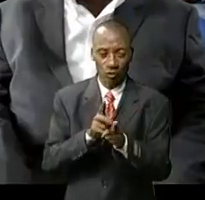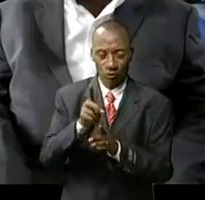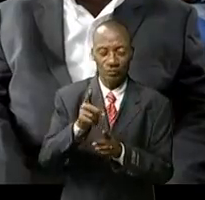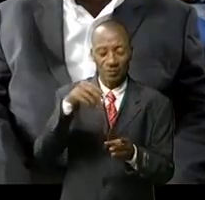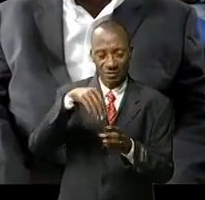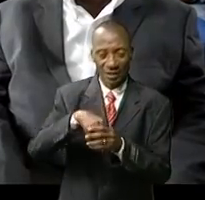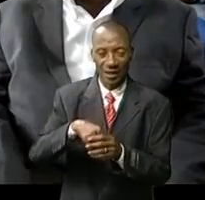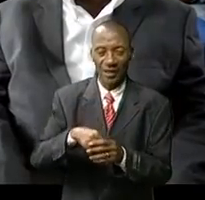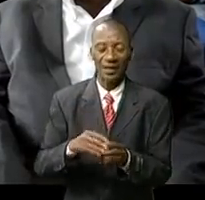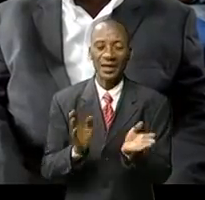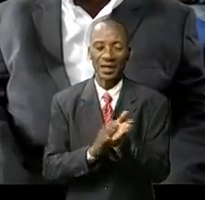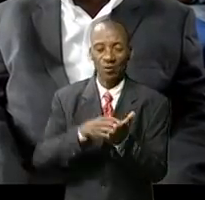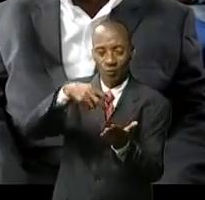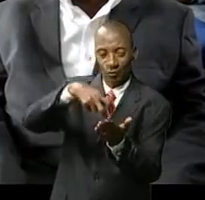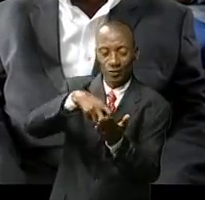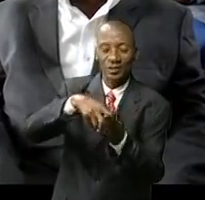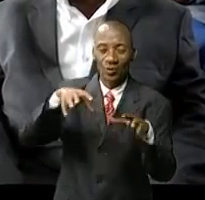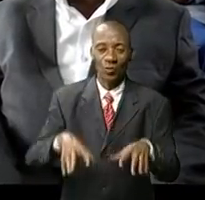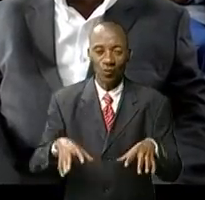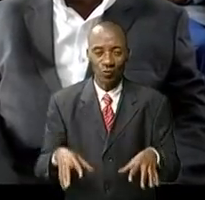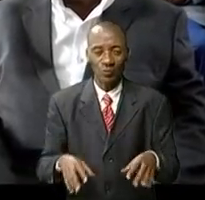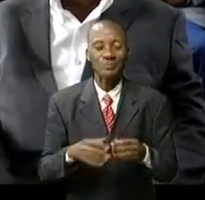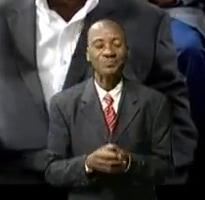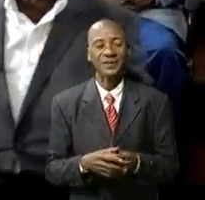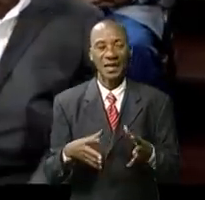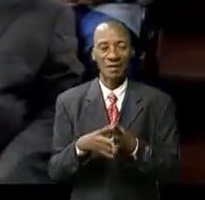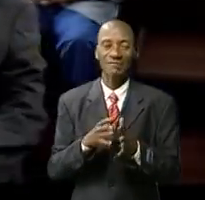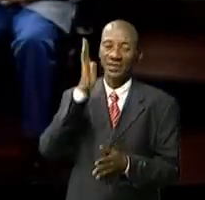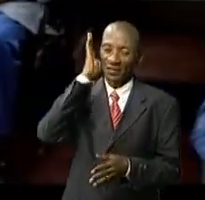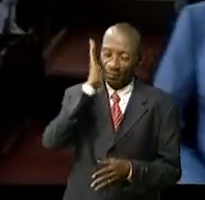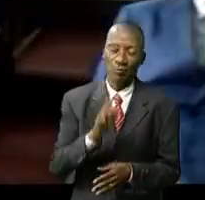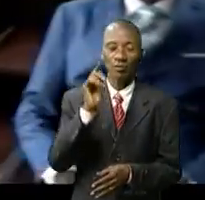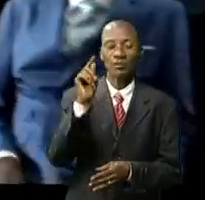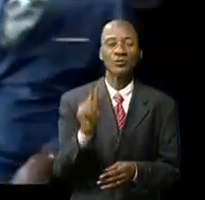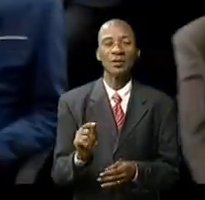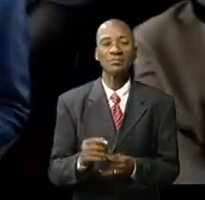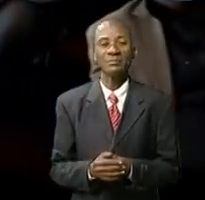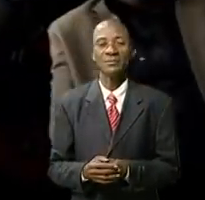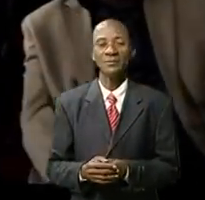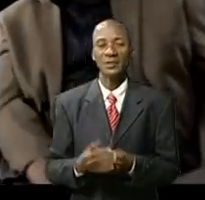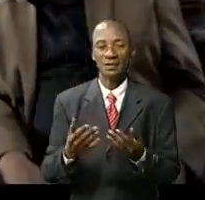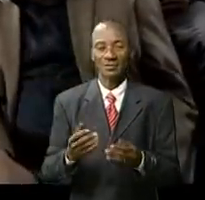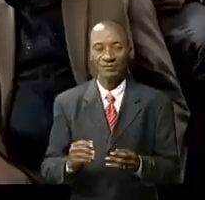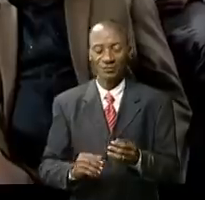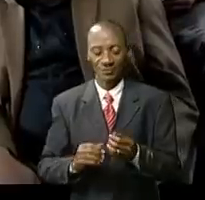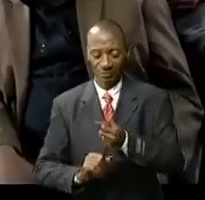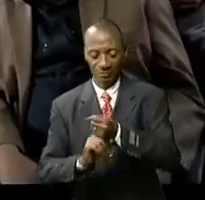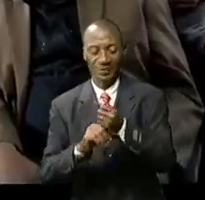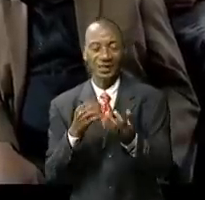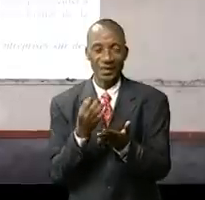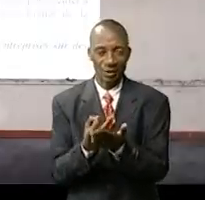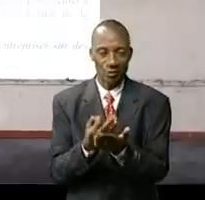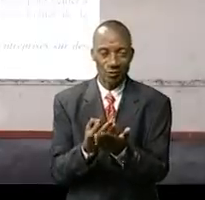UPC. Selon ses résultats, les variables rentabilité économique, taille et âge de l'entreprise